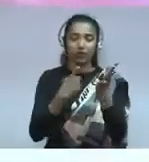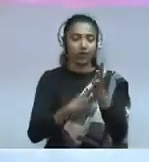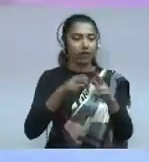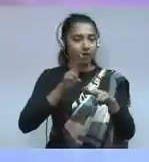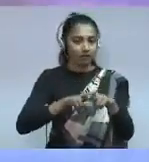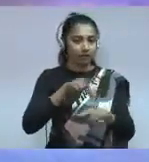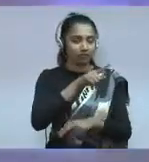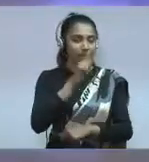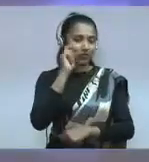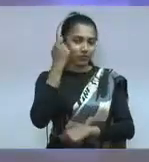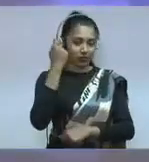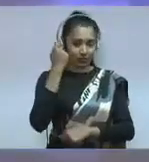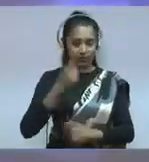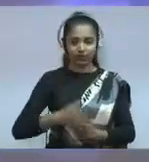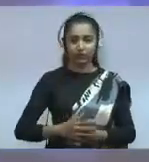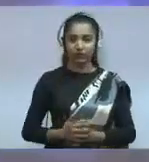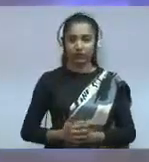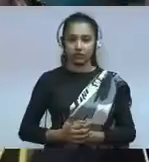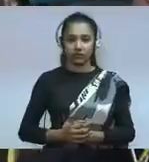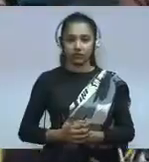වේවා.